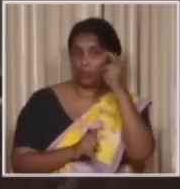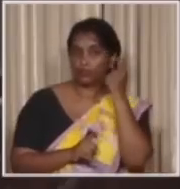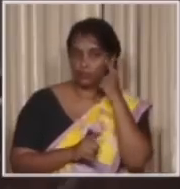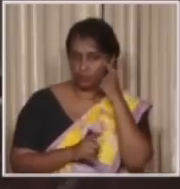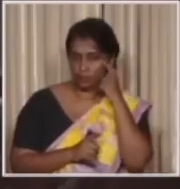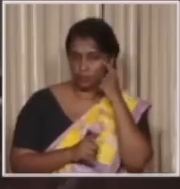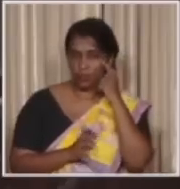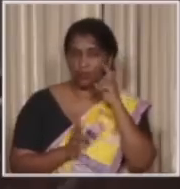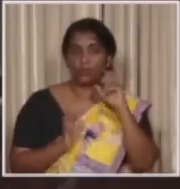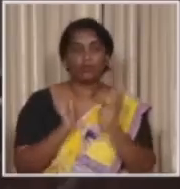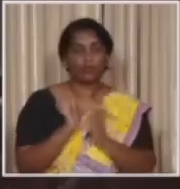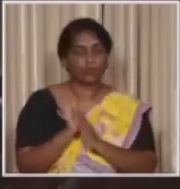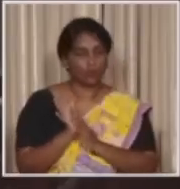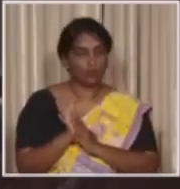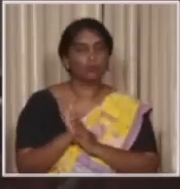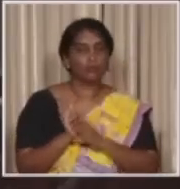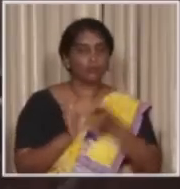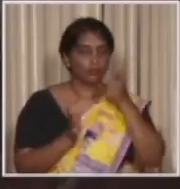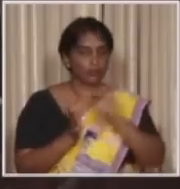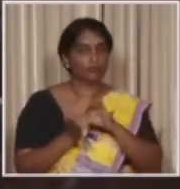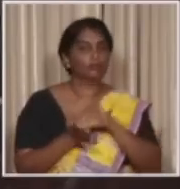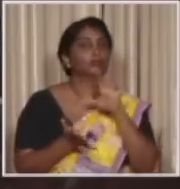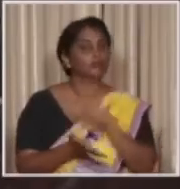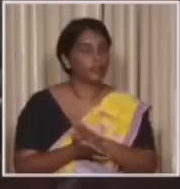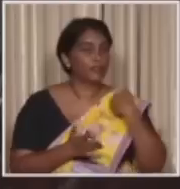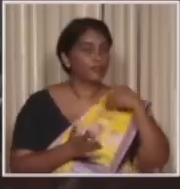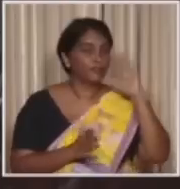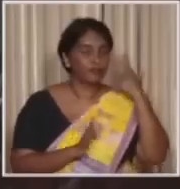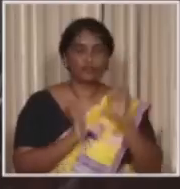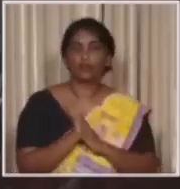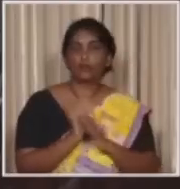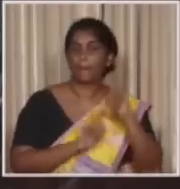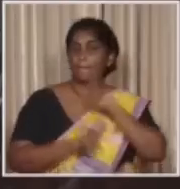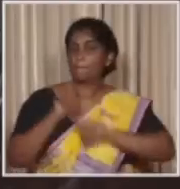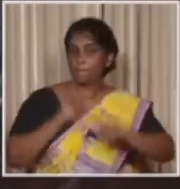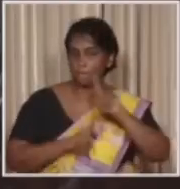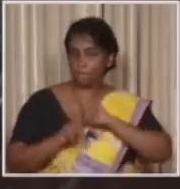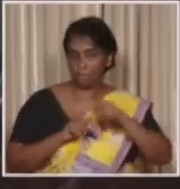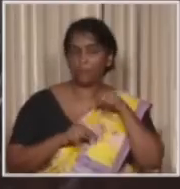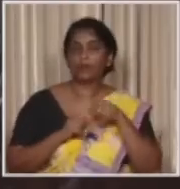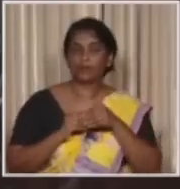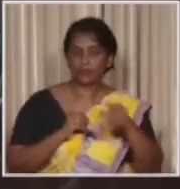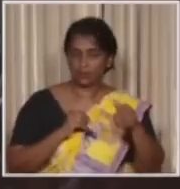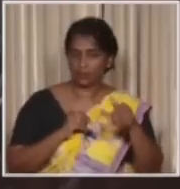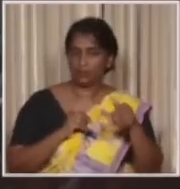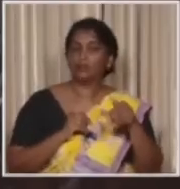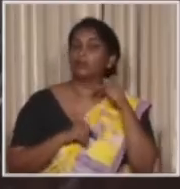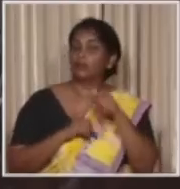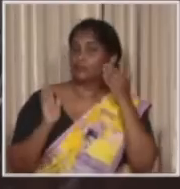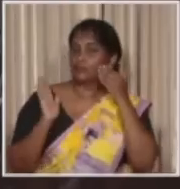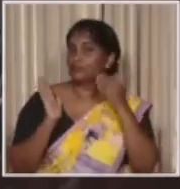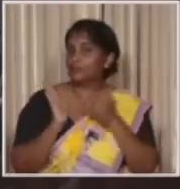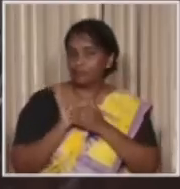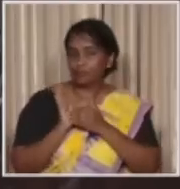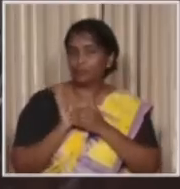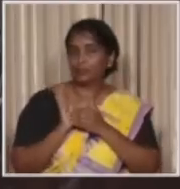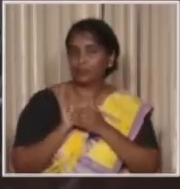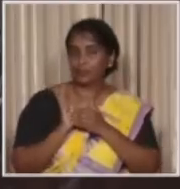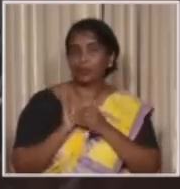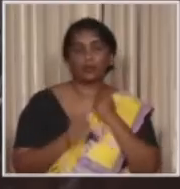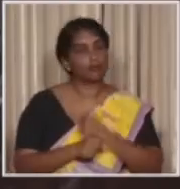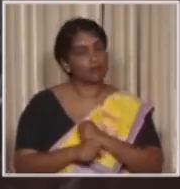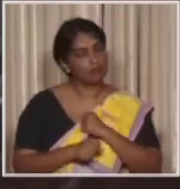දන්නවා. Committee decided to have a special committee meeting to discuss on the issues of management of public debt